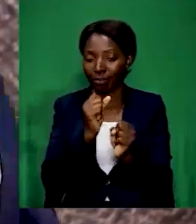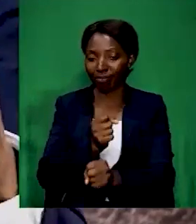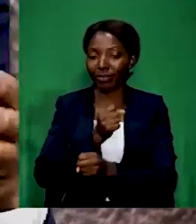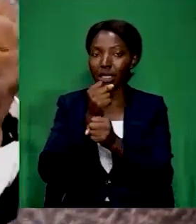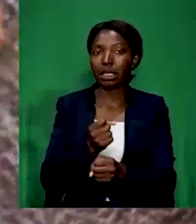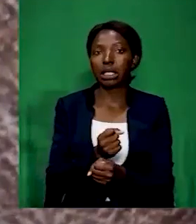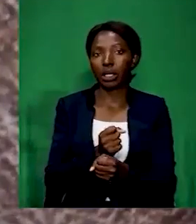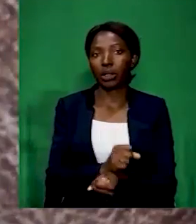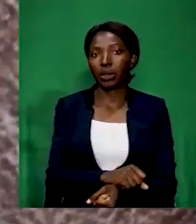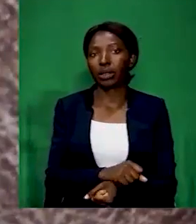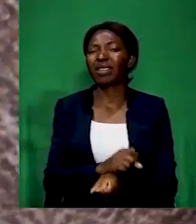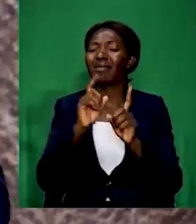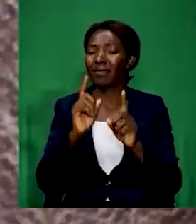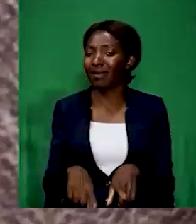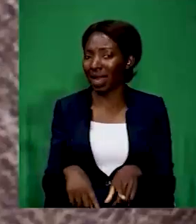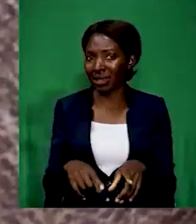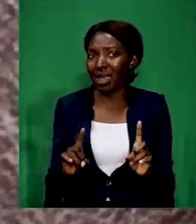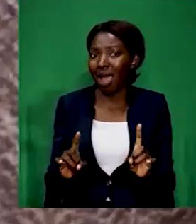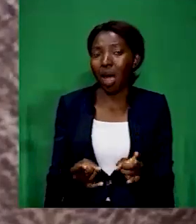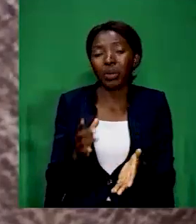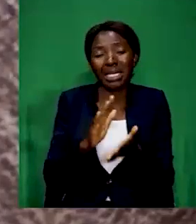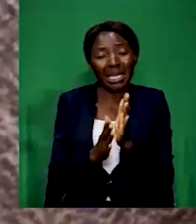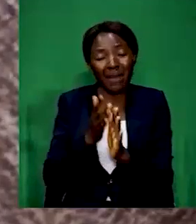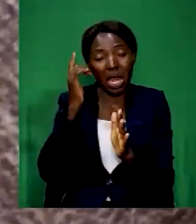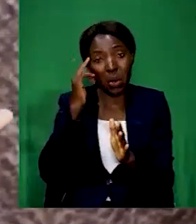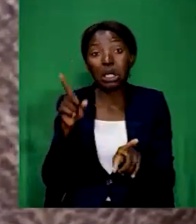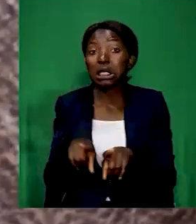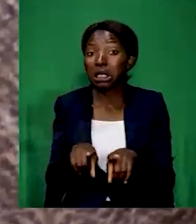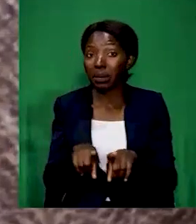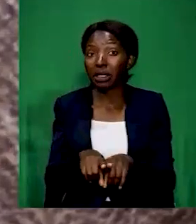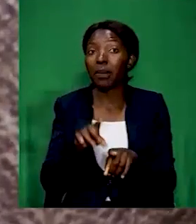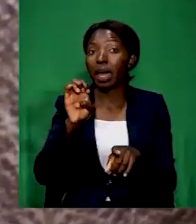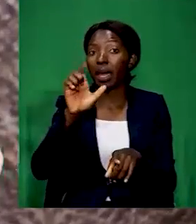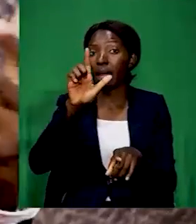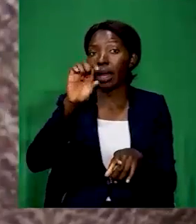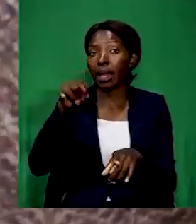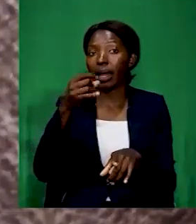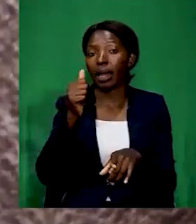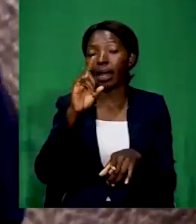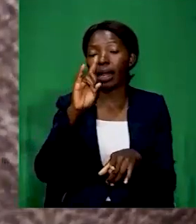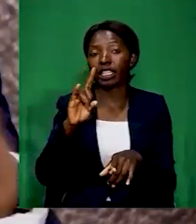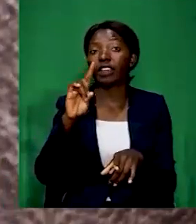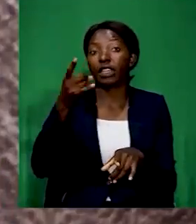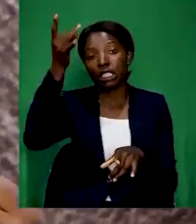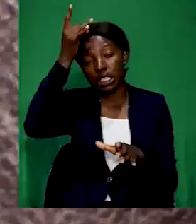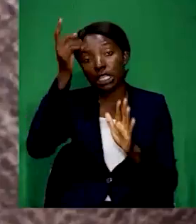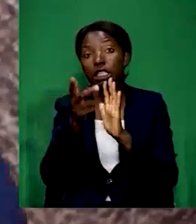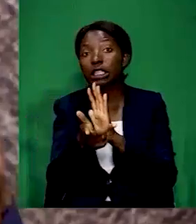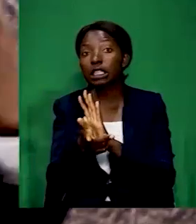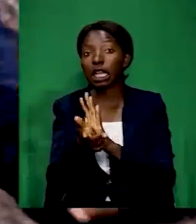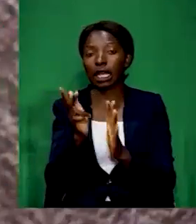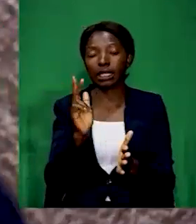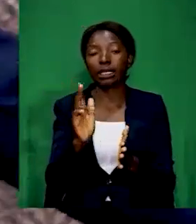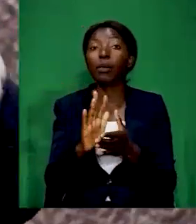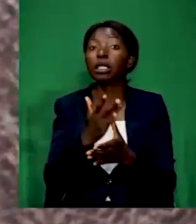pangoro kari supernatural. Kanondifananira na Elijah kuna First Kings chapter 18.